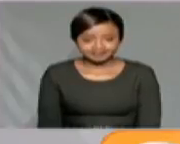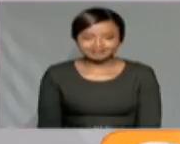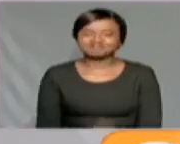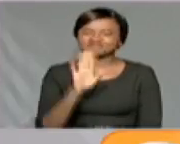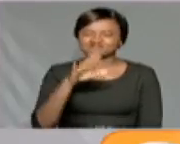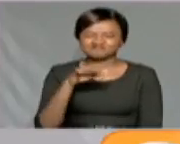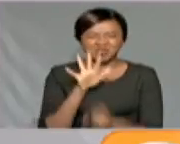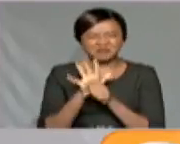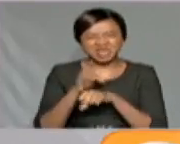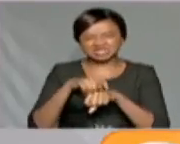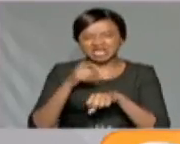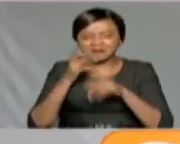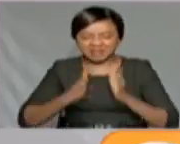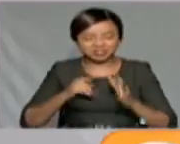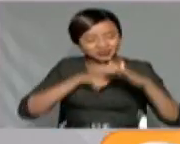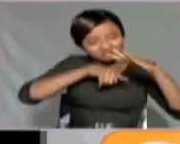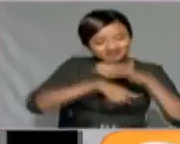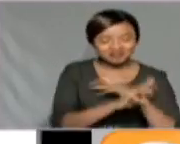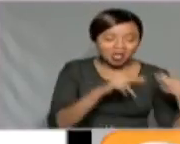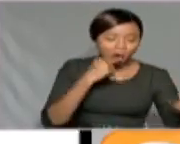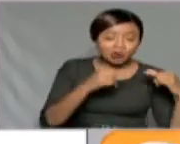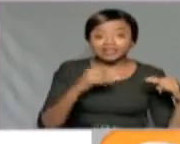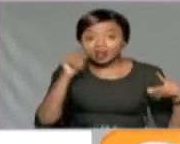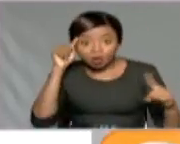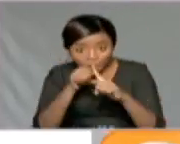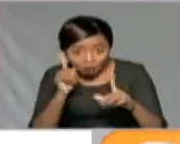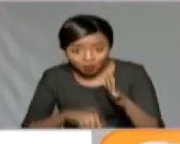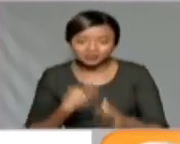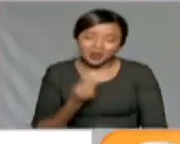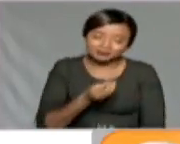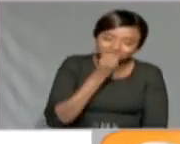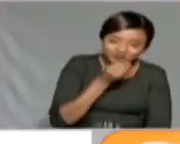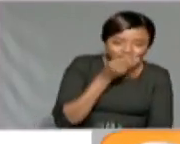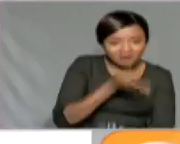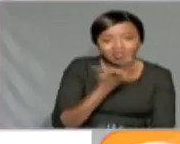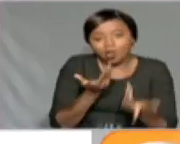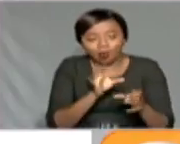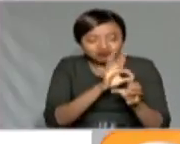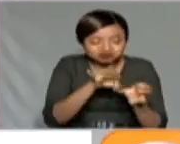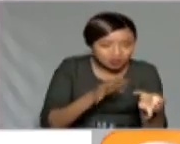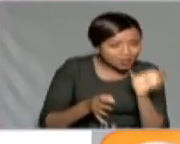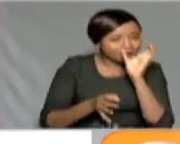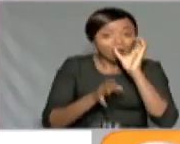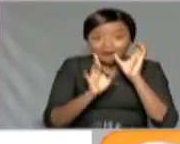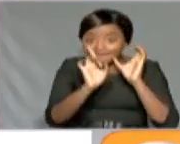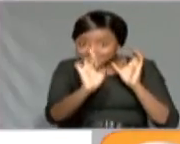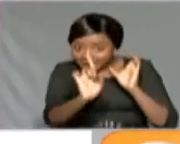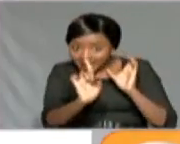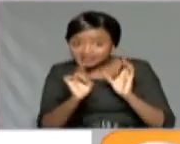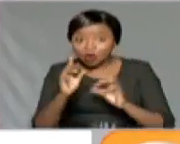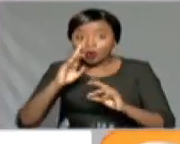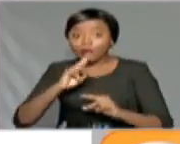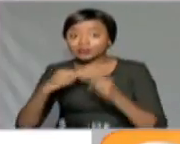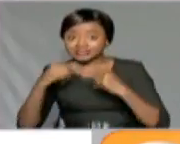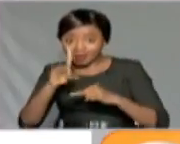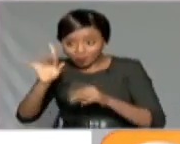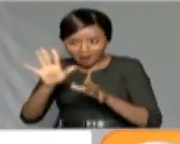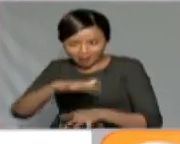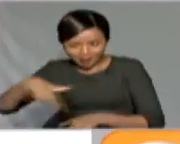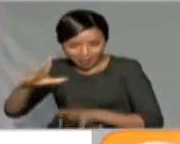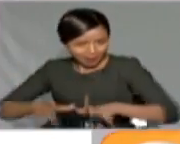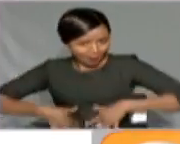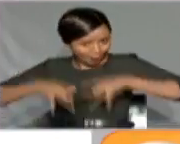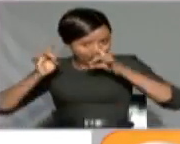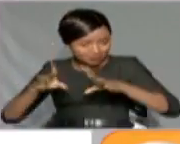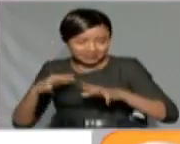Mara nyingi mtu anapokwenda kwenye hoteli huwa ni kutafuta kinywaji ama chakula. Lakini katika hoteli moja mjini Vienna nchini Austria